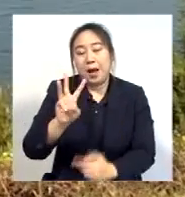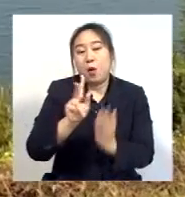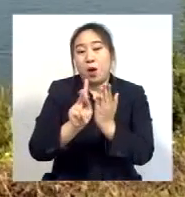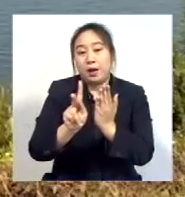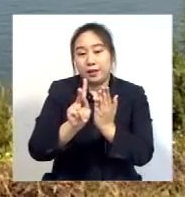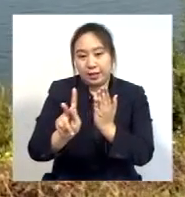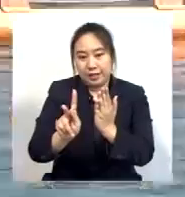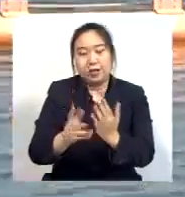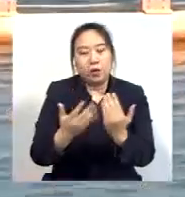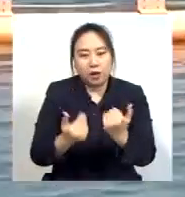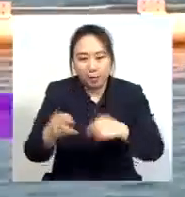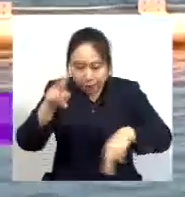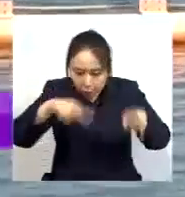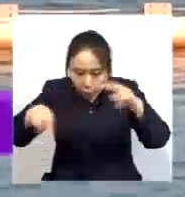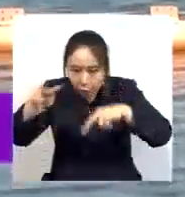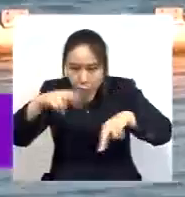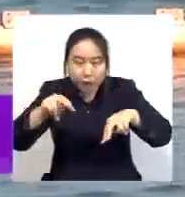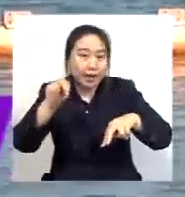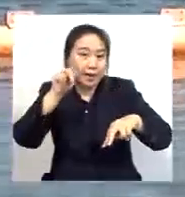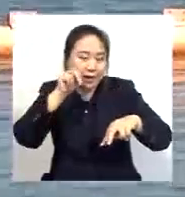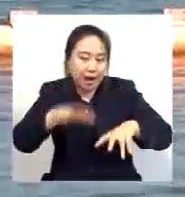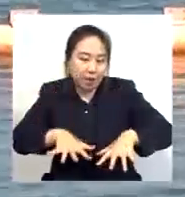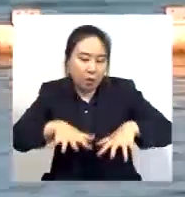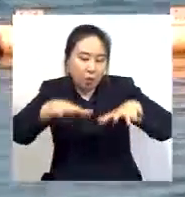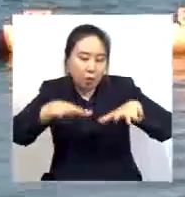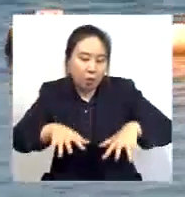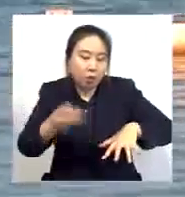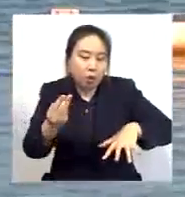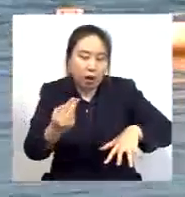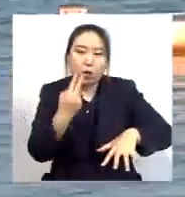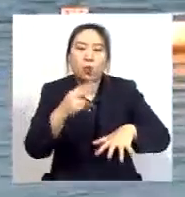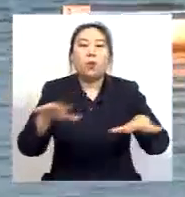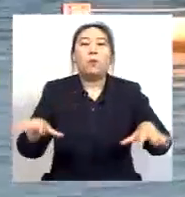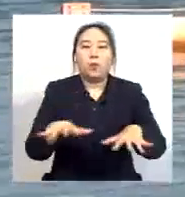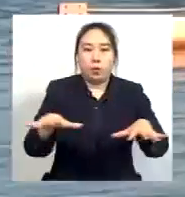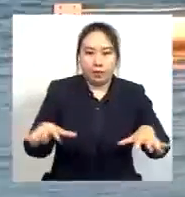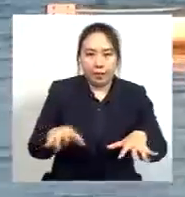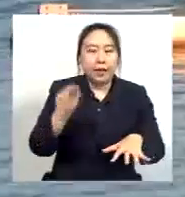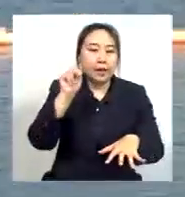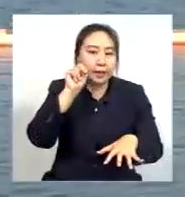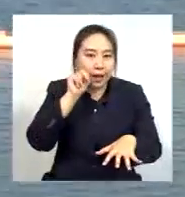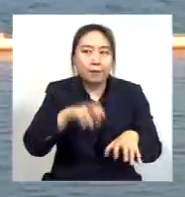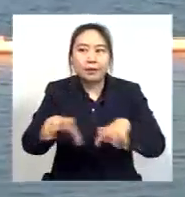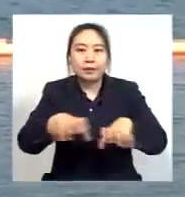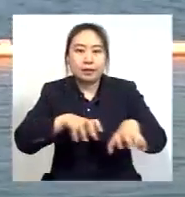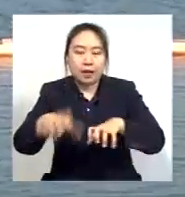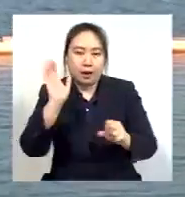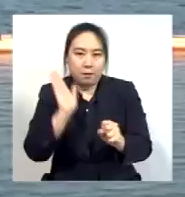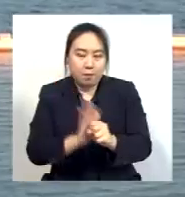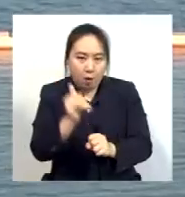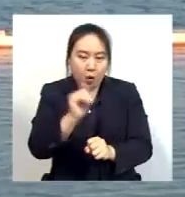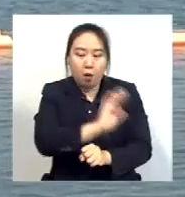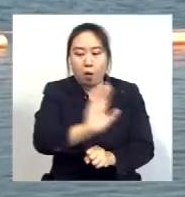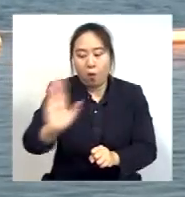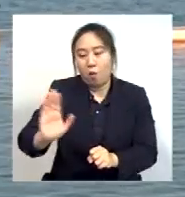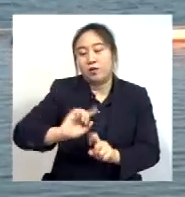าก็ไปตรวจวัดเรื่องของปริมาณน้ำเขาบอกว่ายังอยู่ในเกณฑ์ปกติมีน้ำเพียงพอต่อการบริหารจัดการและการใช้น้ำของ